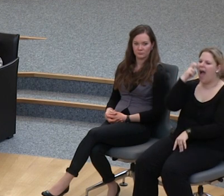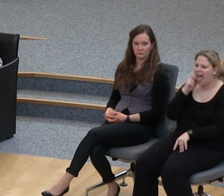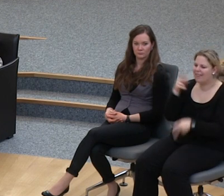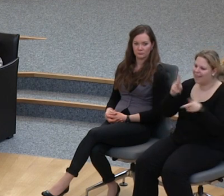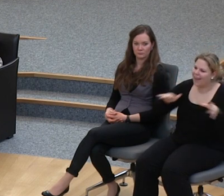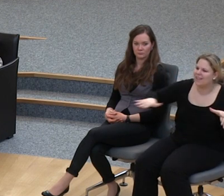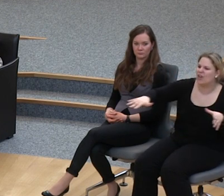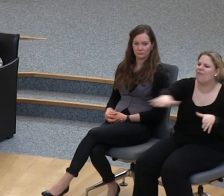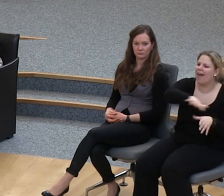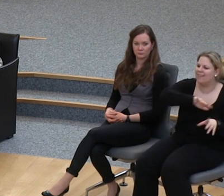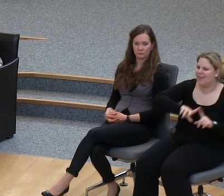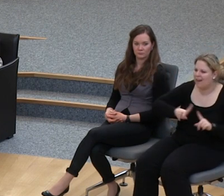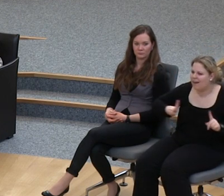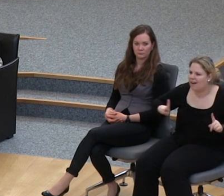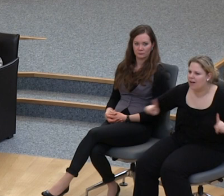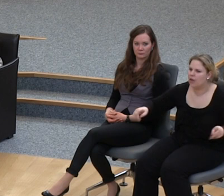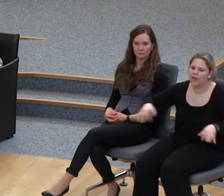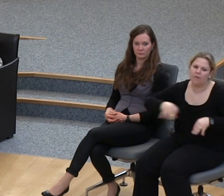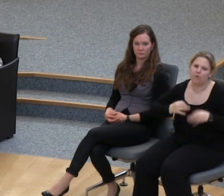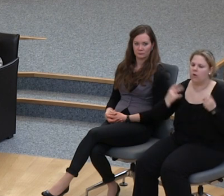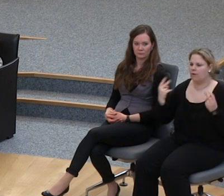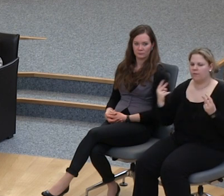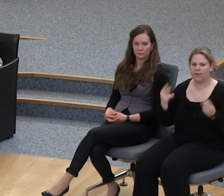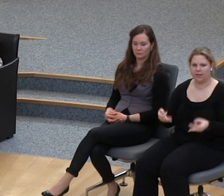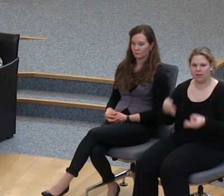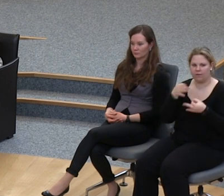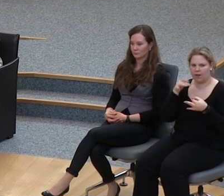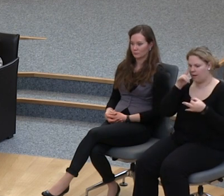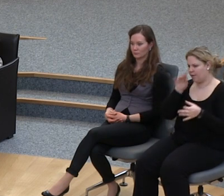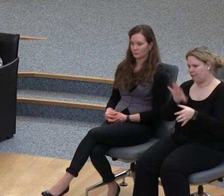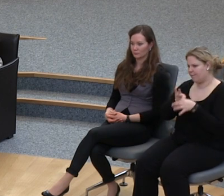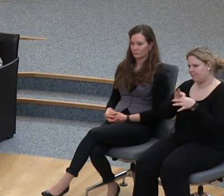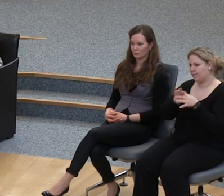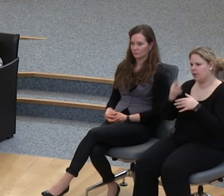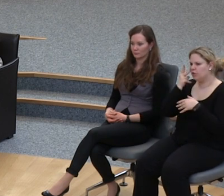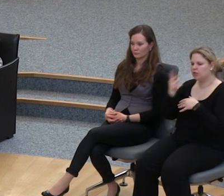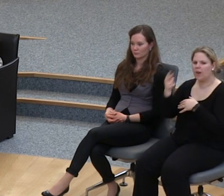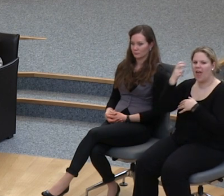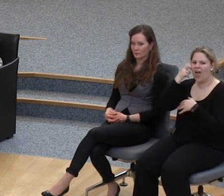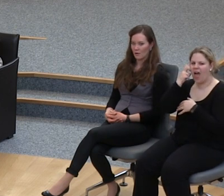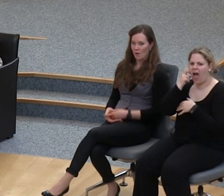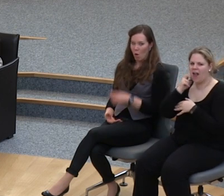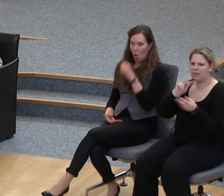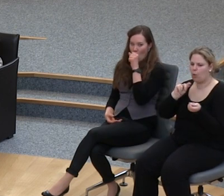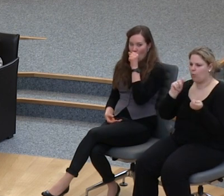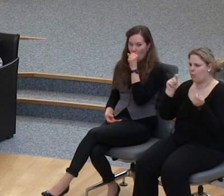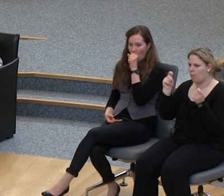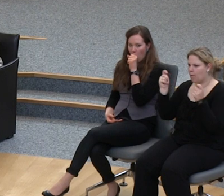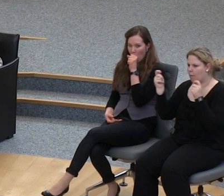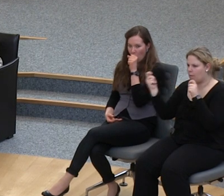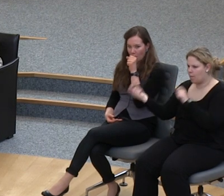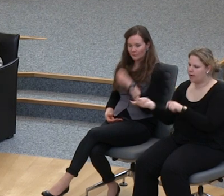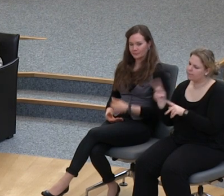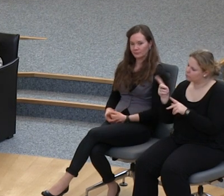ganz wichtige Frage. Wenn man überhaupt sich den demografischen Wandel anguckt und die Frage der zunehmenden